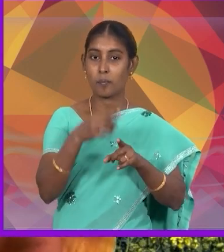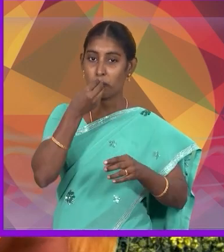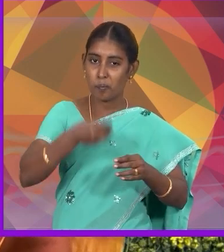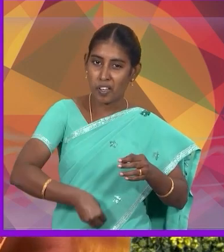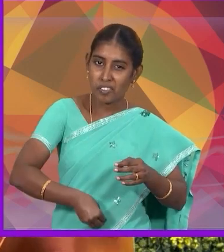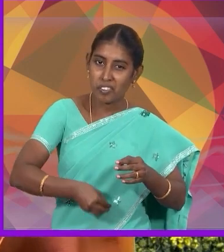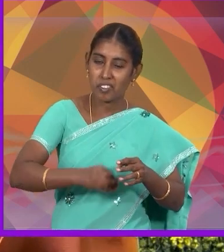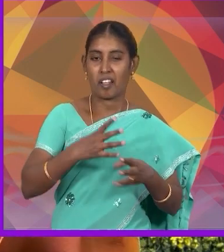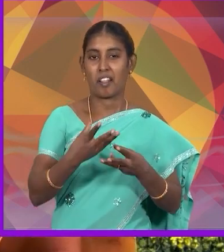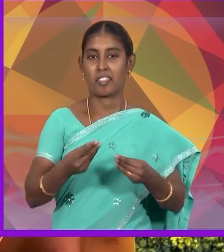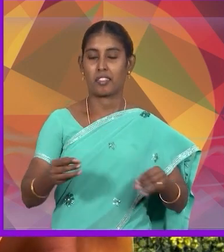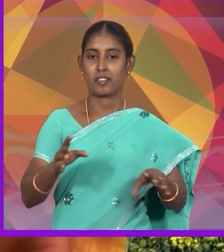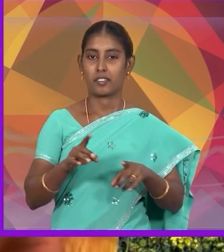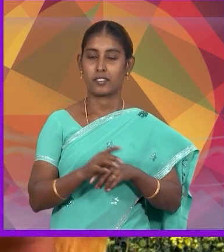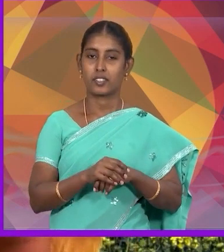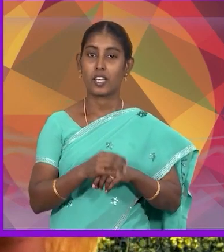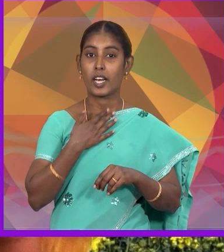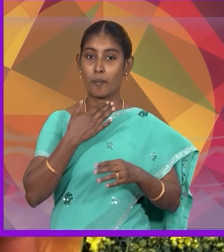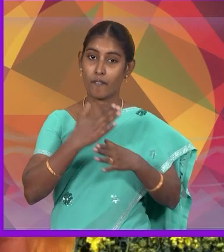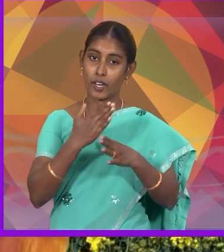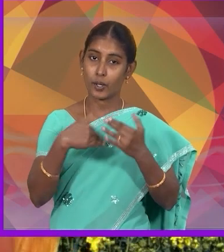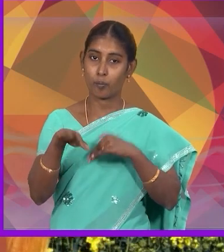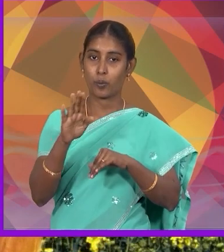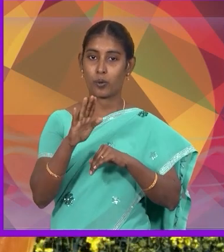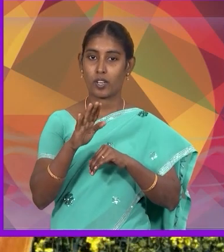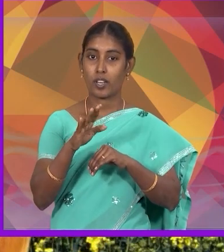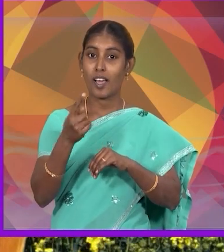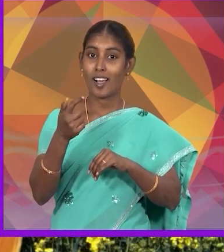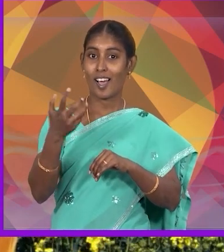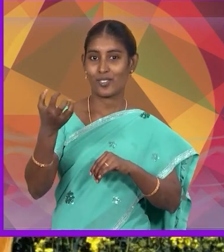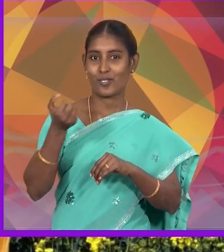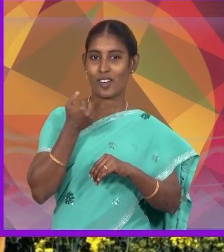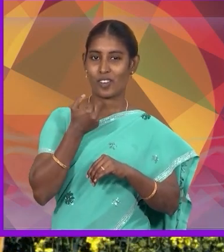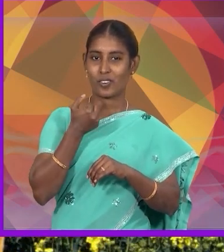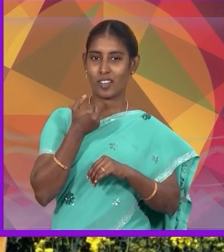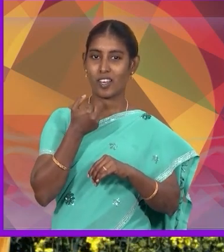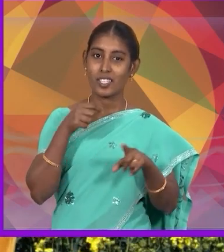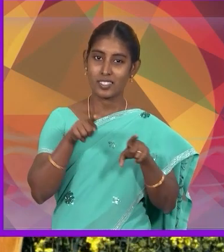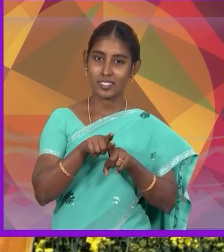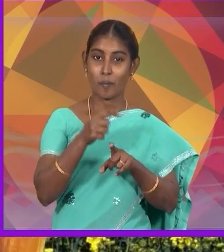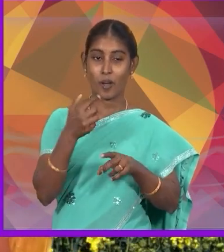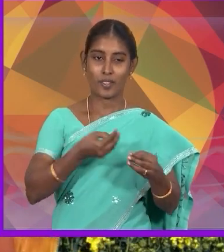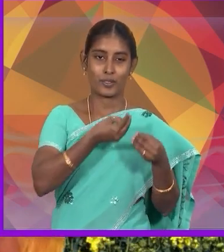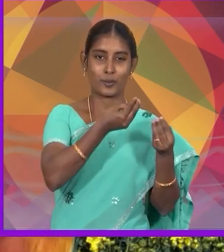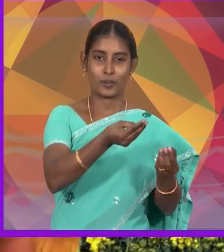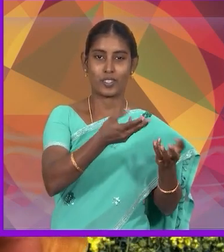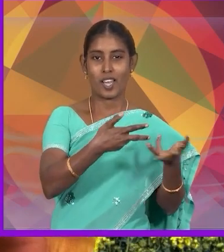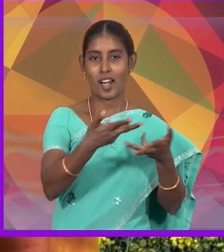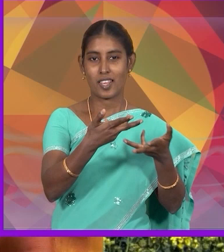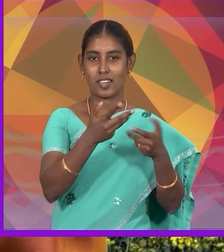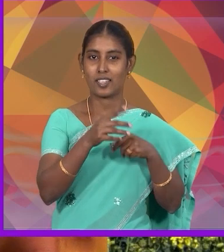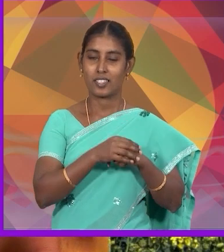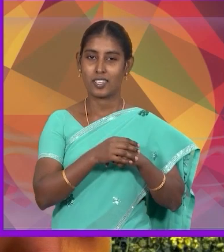நீங்க எல்லாம் மாணவர்கள் நினைக்கலாம், நம்ம வேலைக்கு போறோம், அதுல வருவாய் வருது, அந்த பணத்தை எடுத்துக்கொண்டு போய் கடையில கொடுத்து